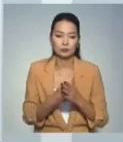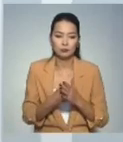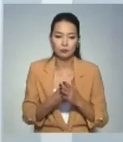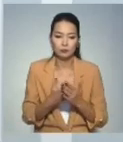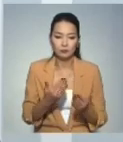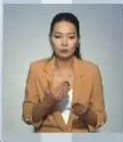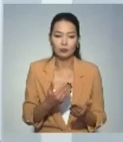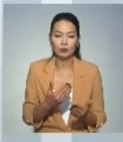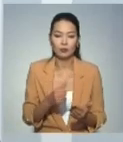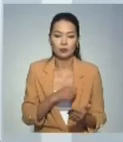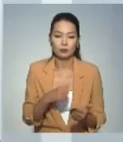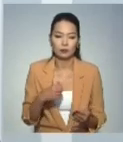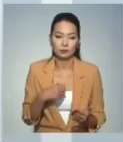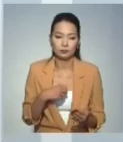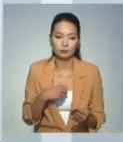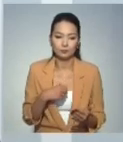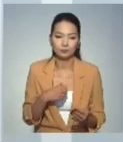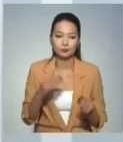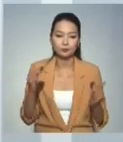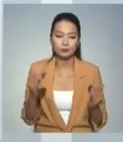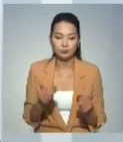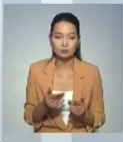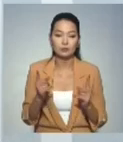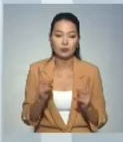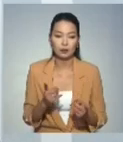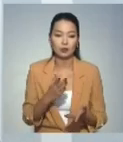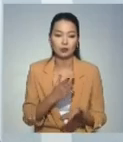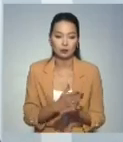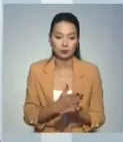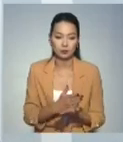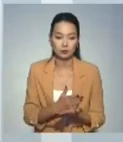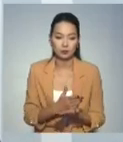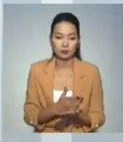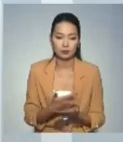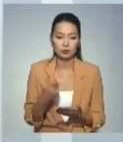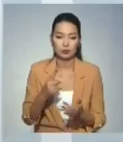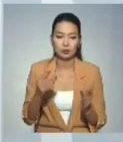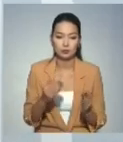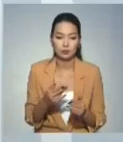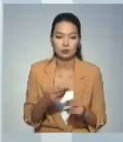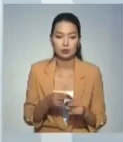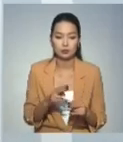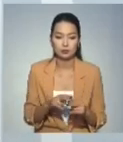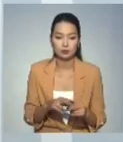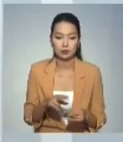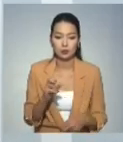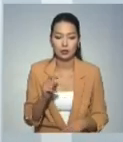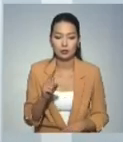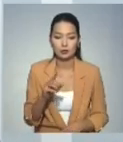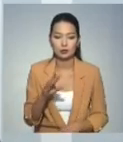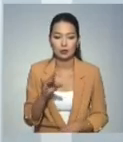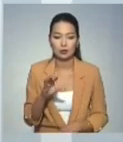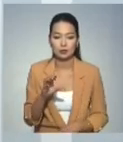о жерлерде азайып атқаны рас. Бірақ давление азайғанда біздің Қазтрансгаз